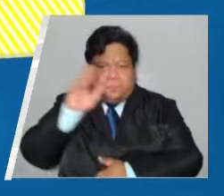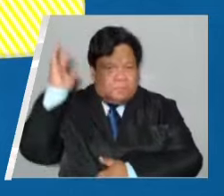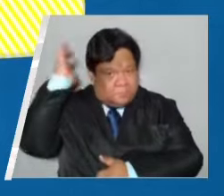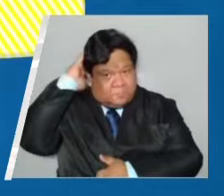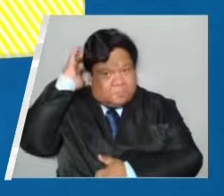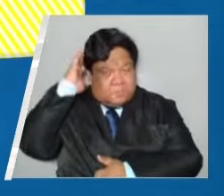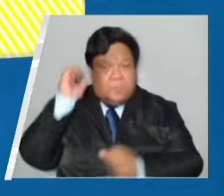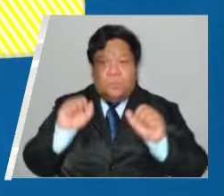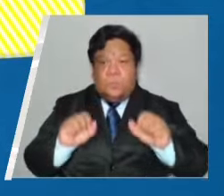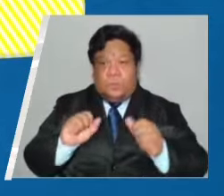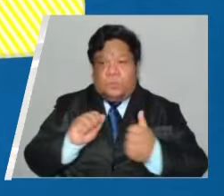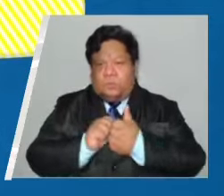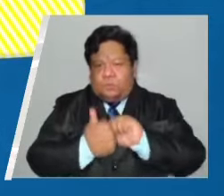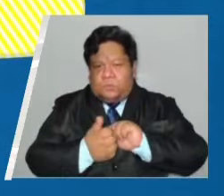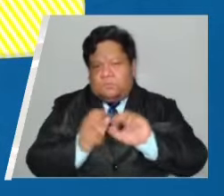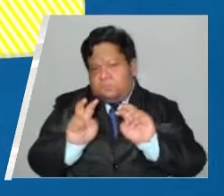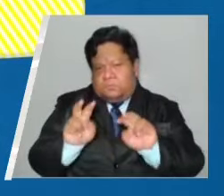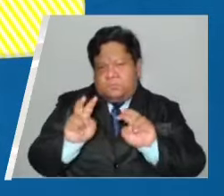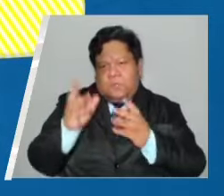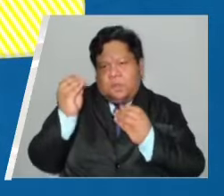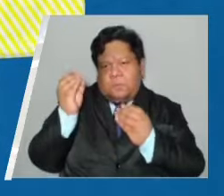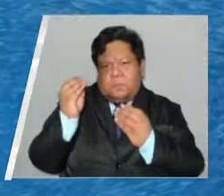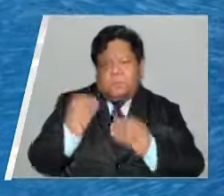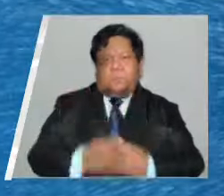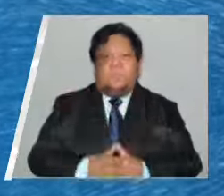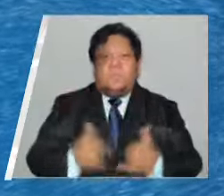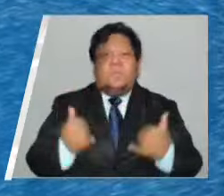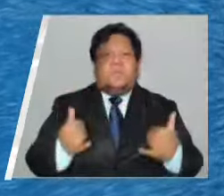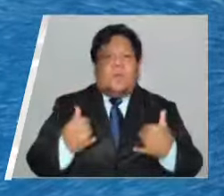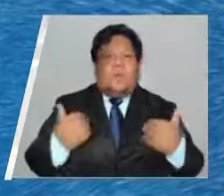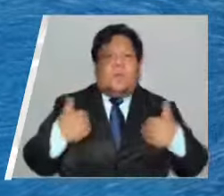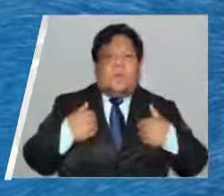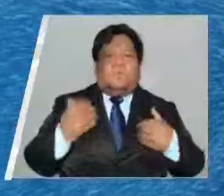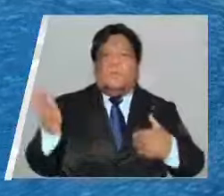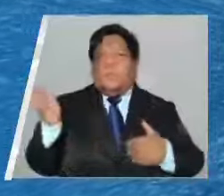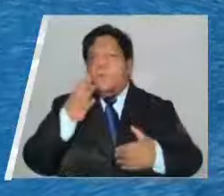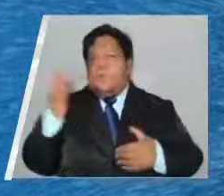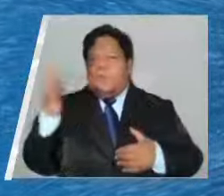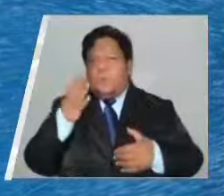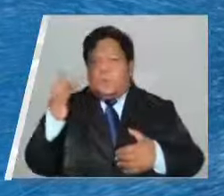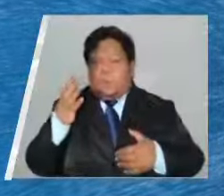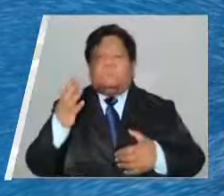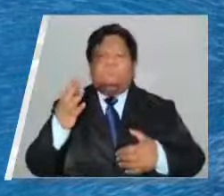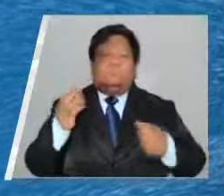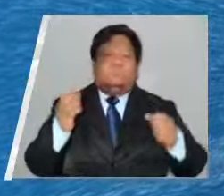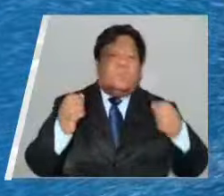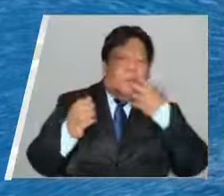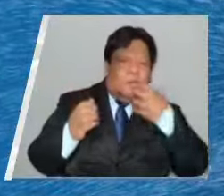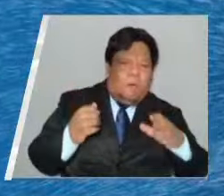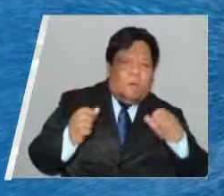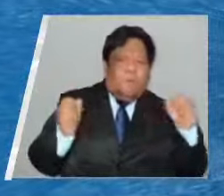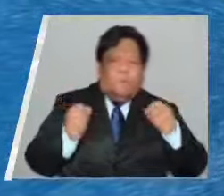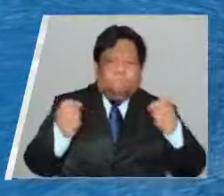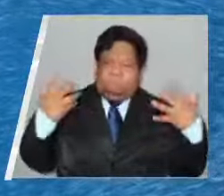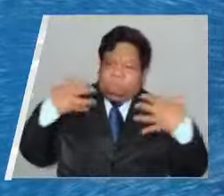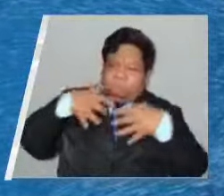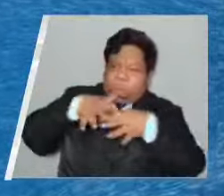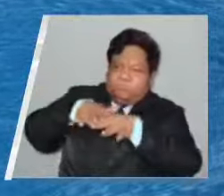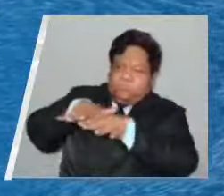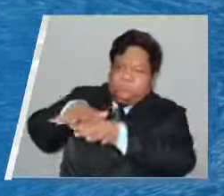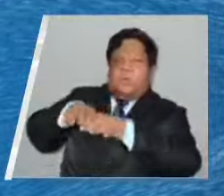na umantabay sa mga update. Sa ngayon po, shear line, amihan at localized thunderstorms pa rin ang magdudulot ng ulan sa ilang bahagi ng